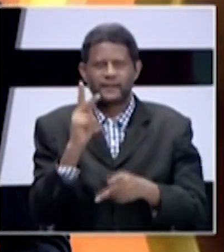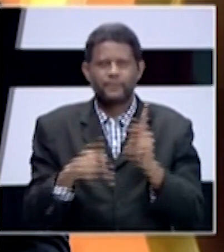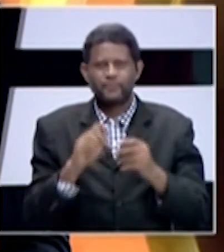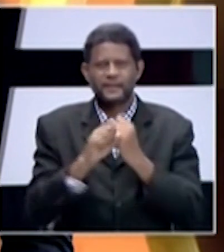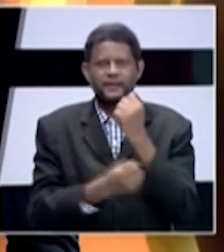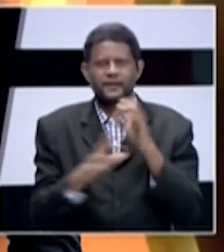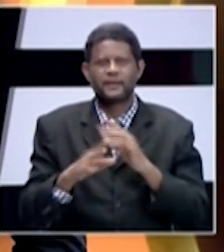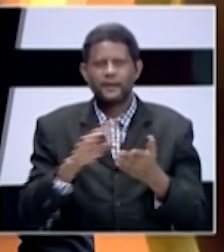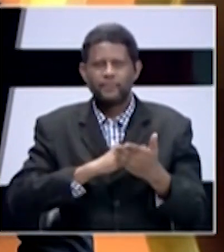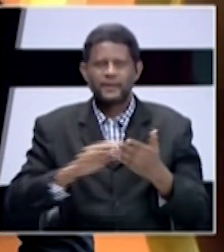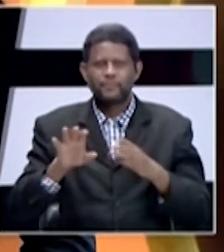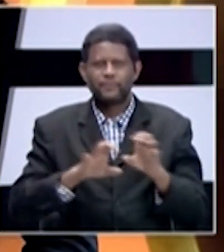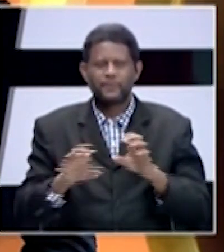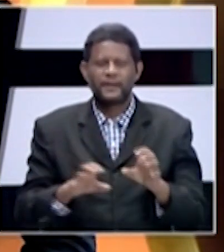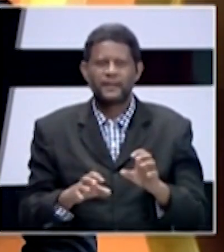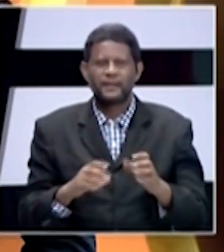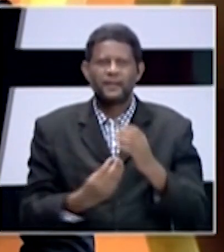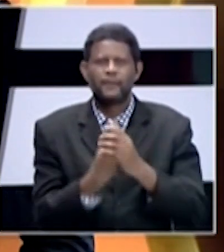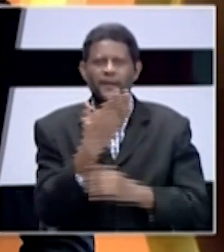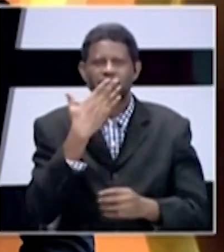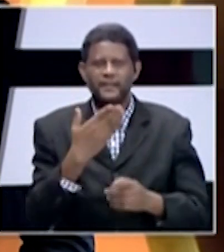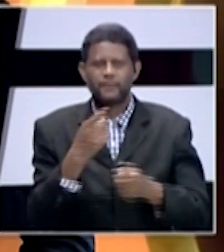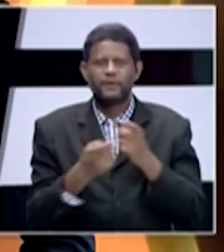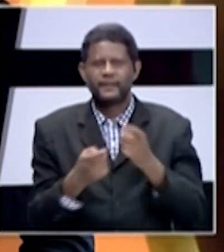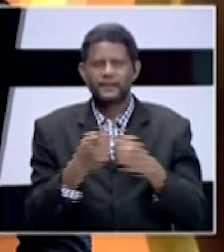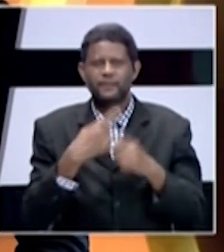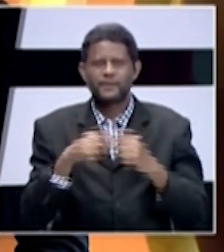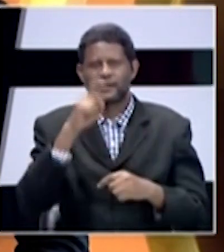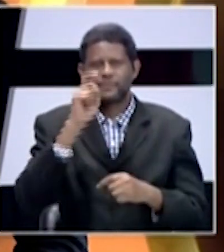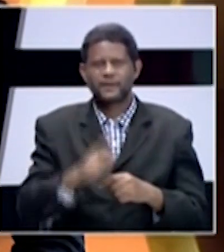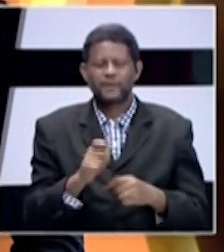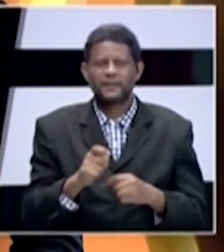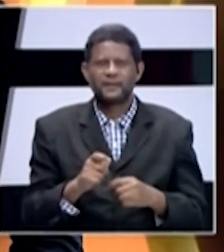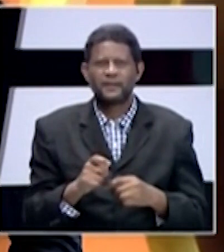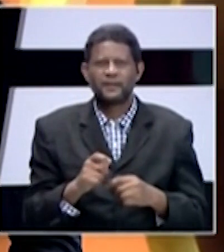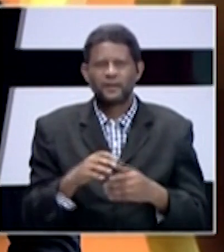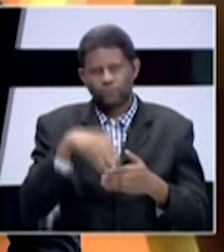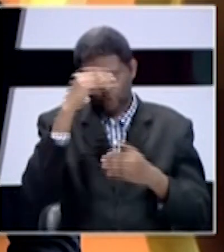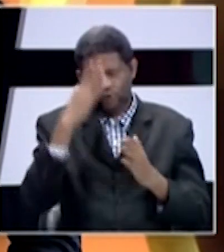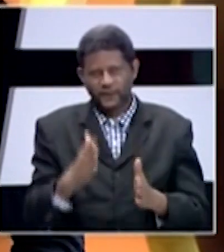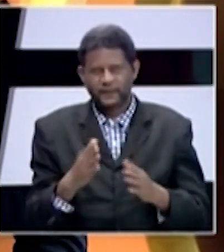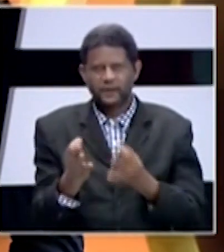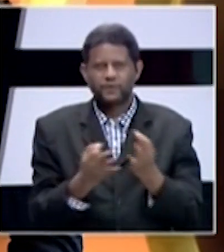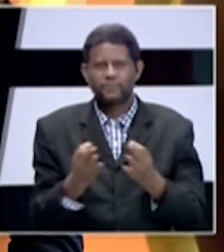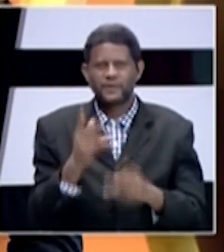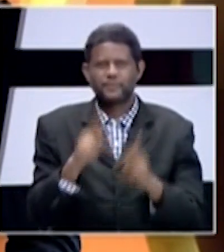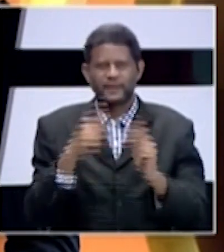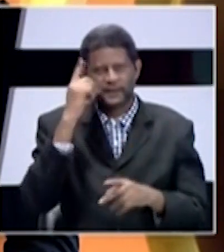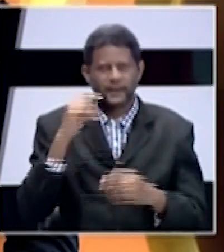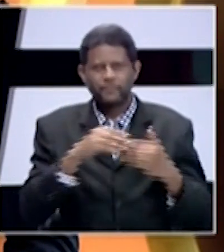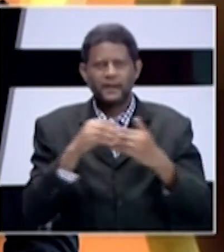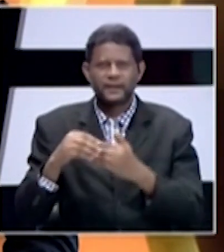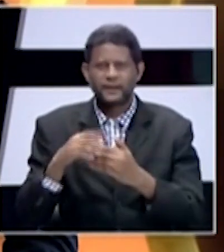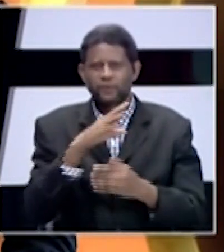زقابار مطنعتات بمكياد لمعاتن سنعي محدار نكارقاقت كامز قبا مورات قليز عم هزبي تقرأيين